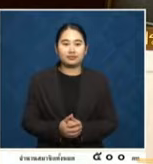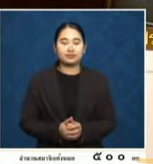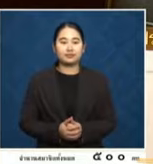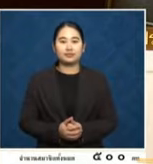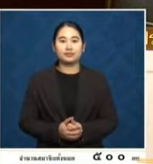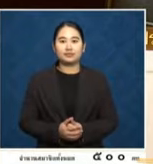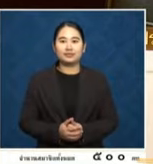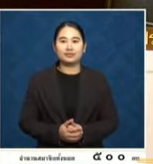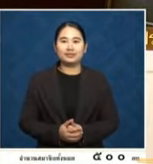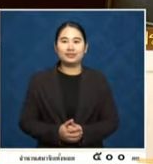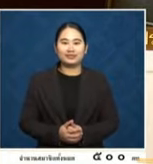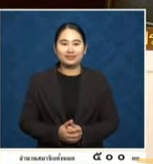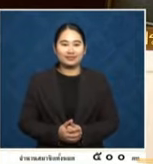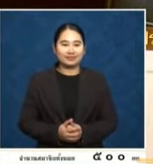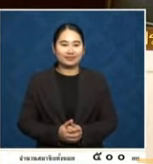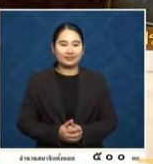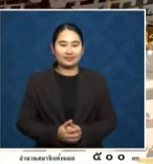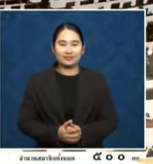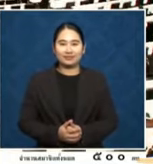ครับ